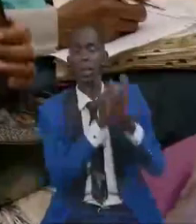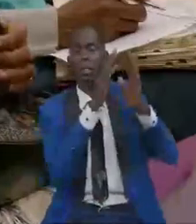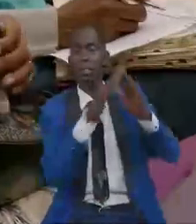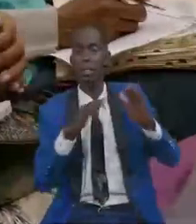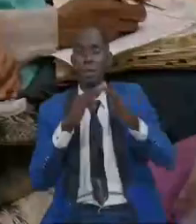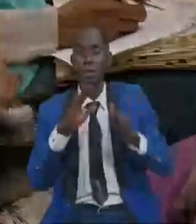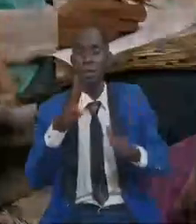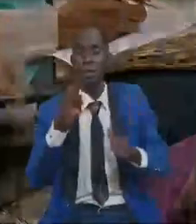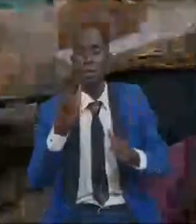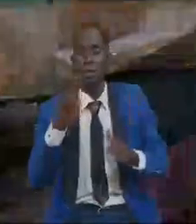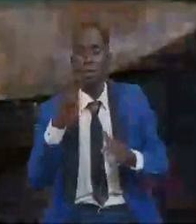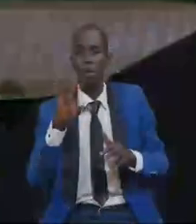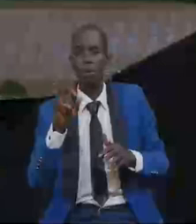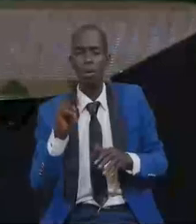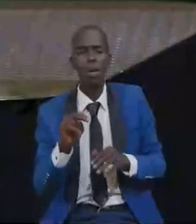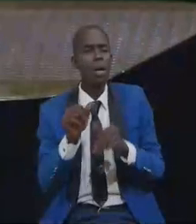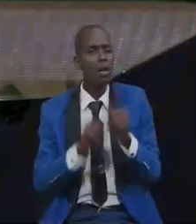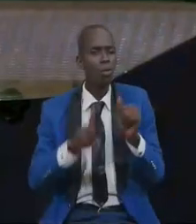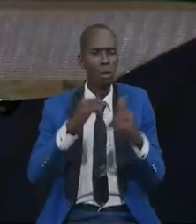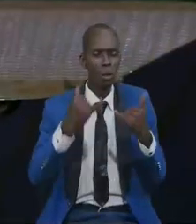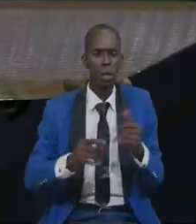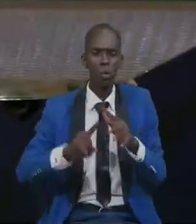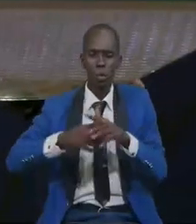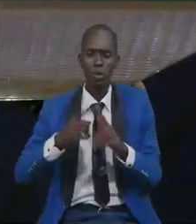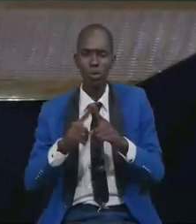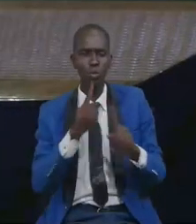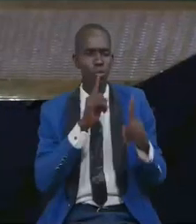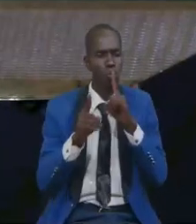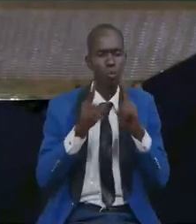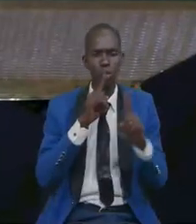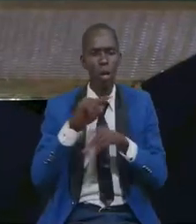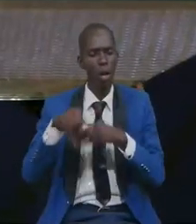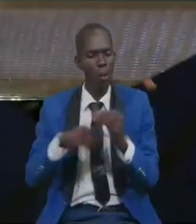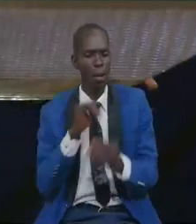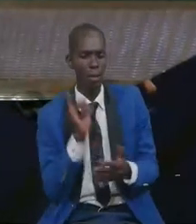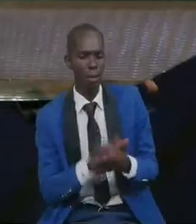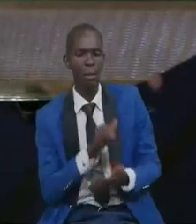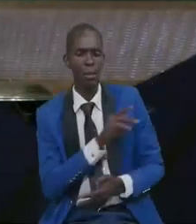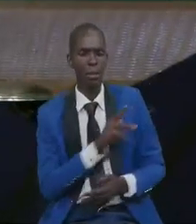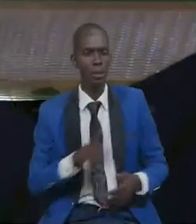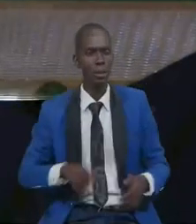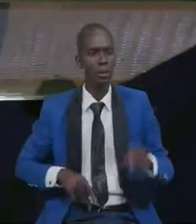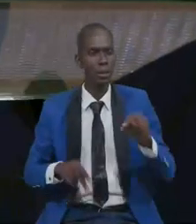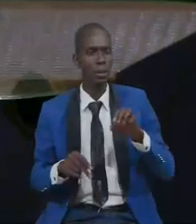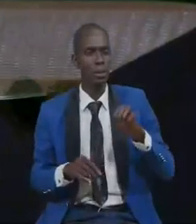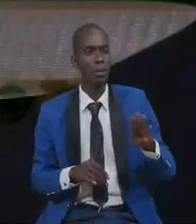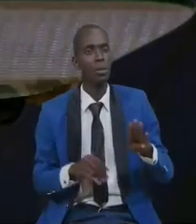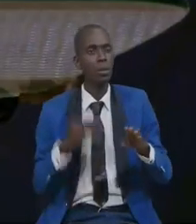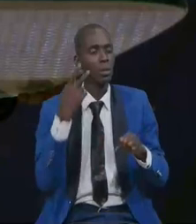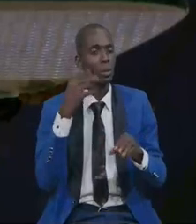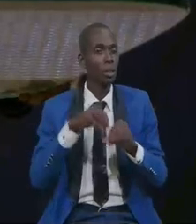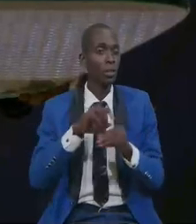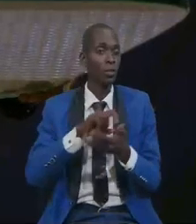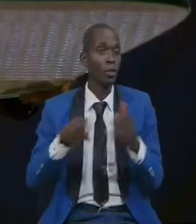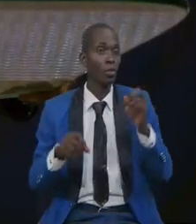celui qui se dit Dieu. Tout le monde parlait de lui. Il était connu de tout le monde. Verset 12. Il dit, son feuillage était beau